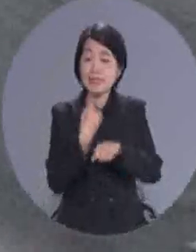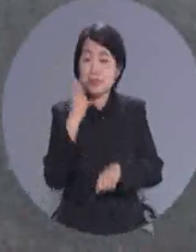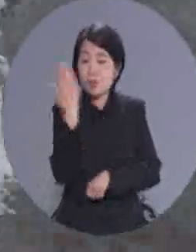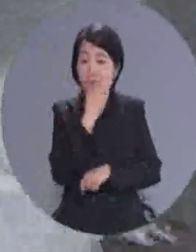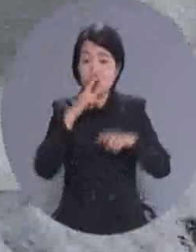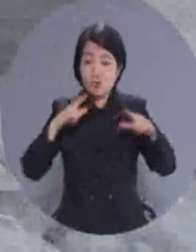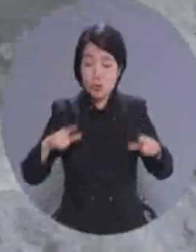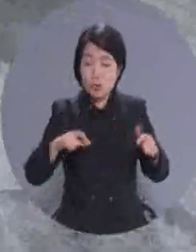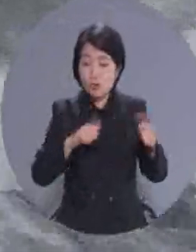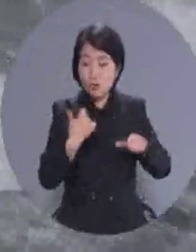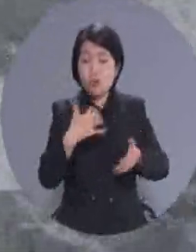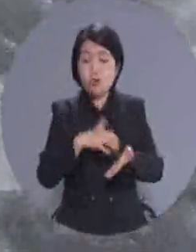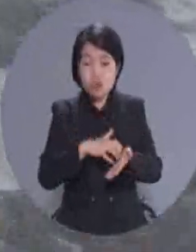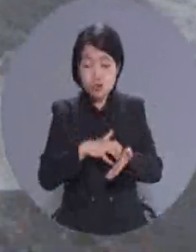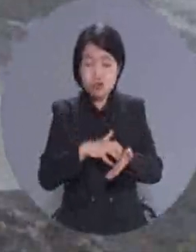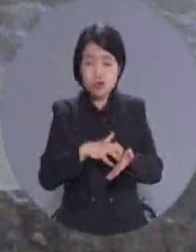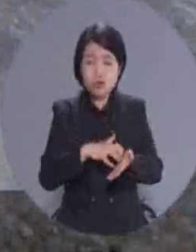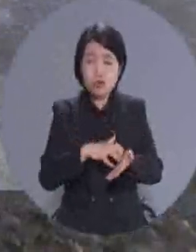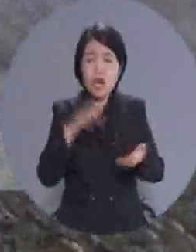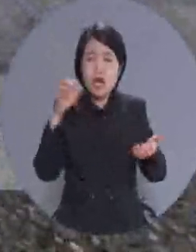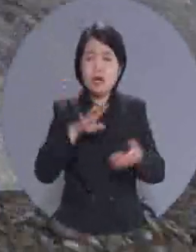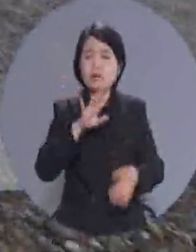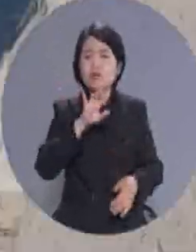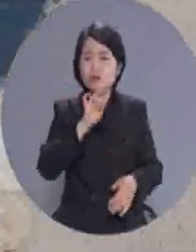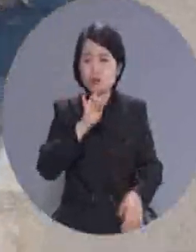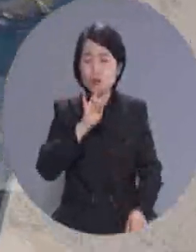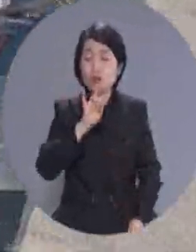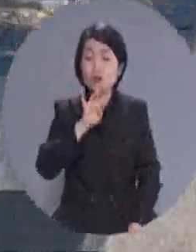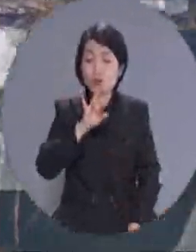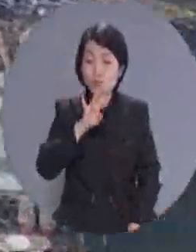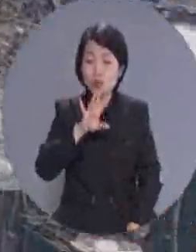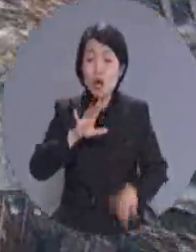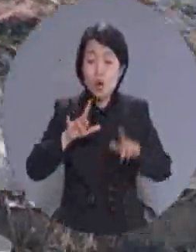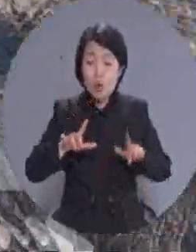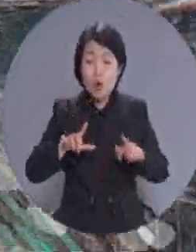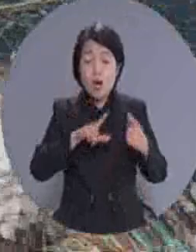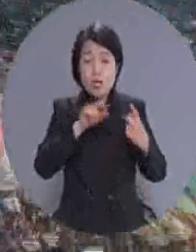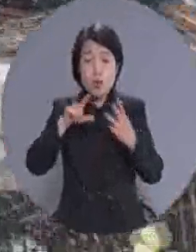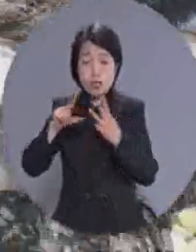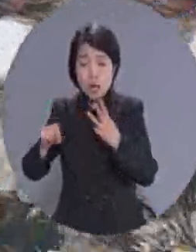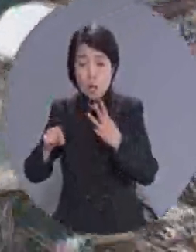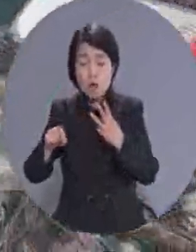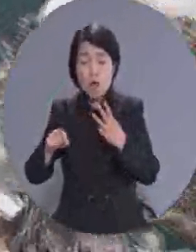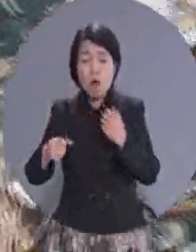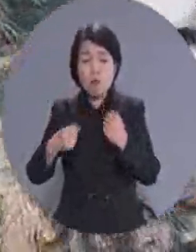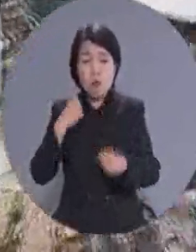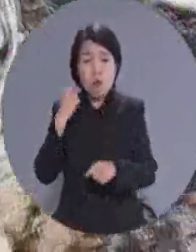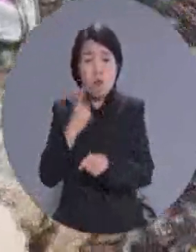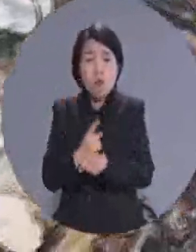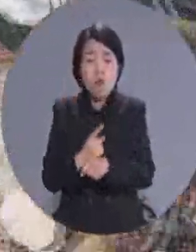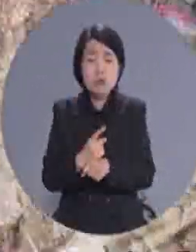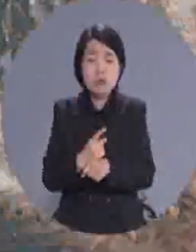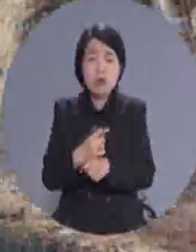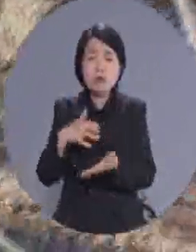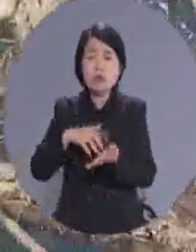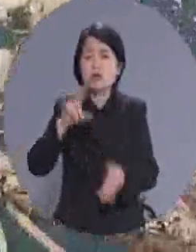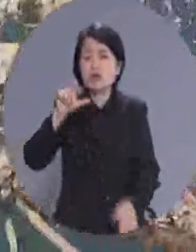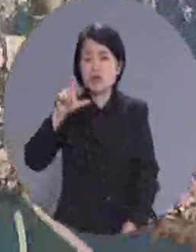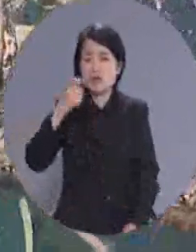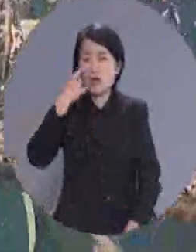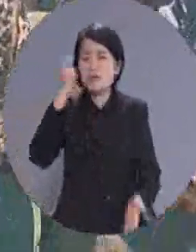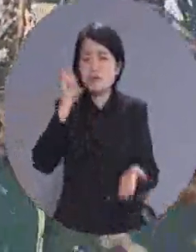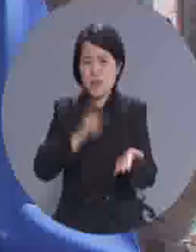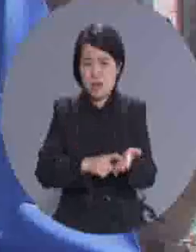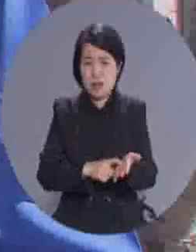여수에서 발견된 상괭이 사체는 모두 24구. 올해는 이제 3월 중순인데도 벌써 15구가